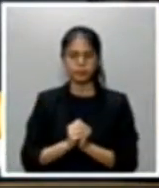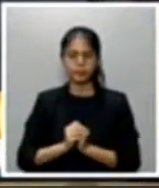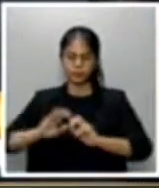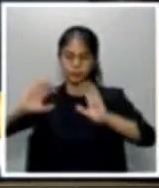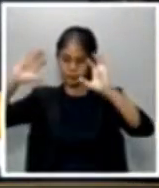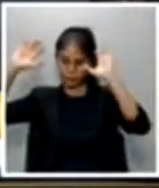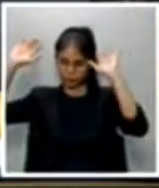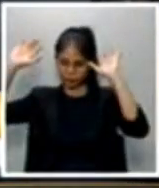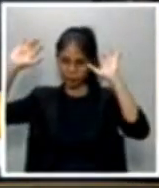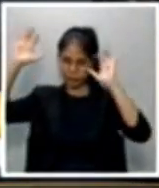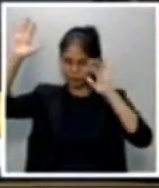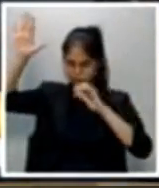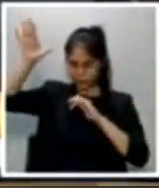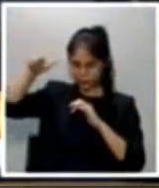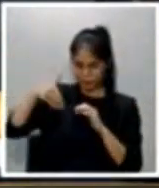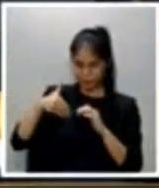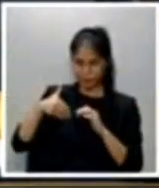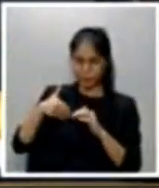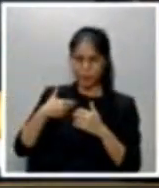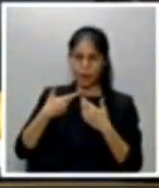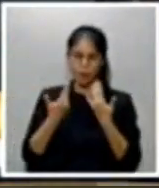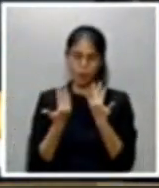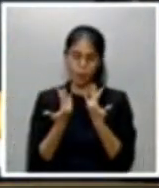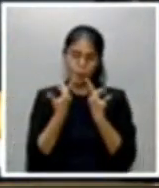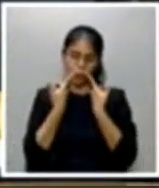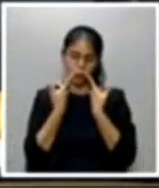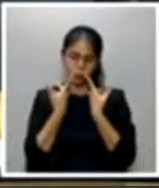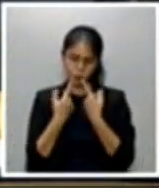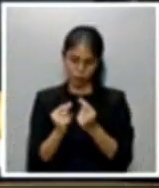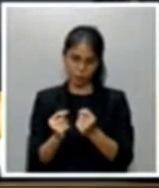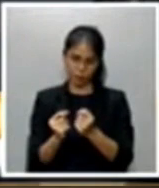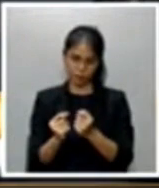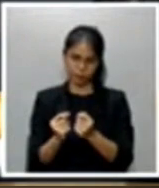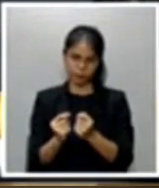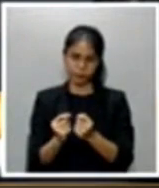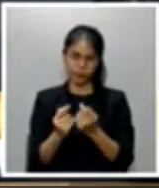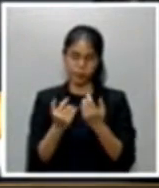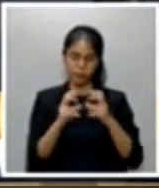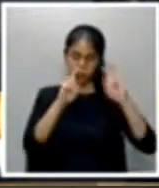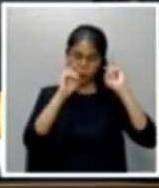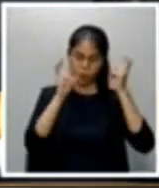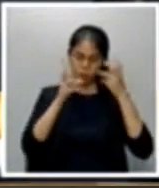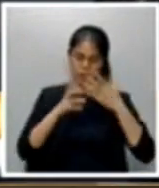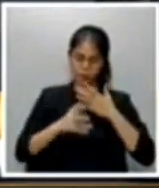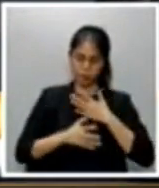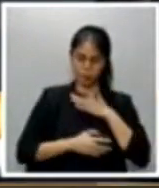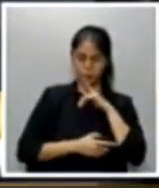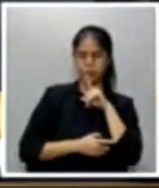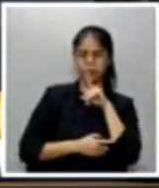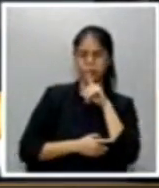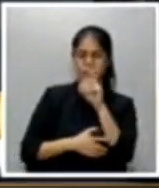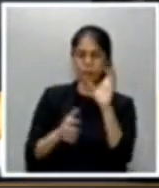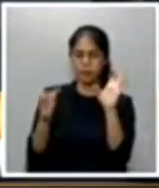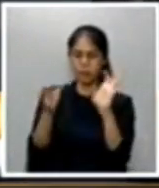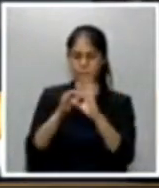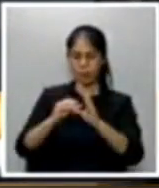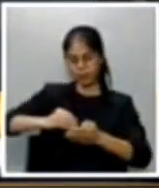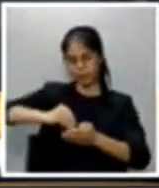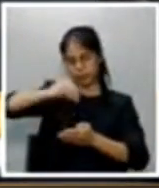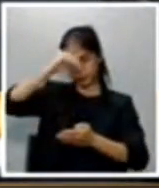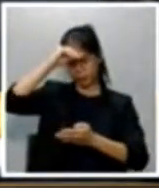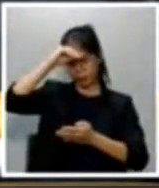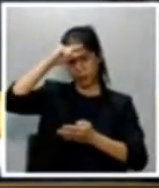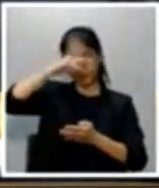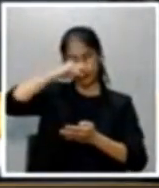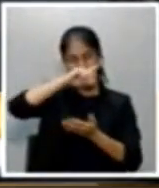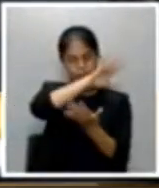าให้คำตอบกับกระทู้ที่กระผมจะถามซึ่งเป็นเรื่องสำคัญต่อการศึกษาของประเทศเพ